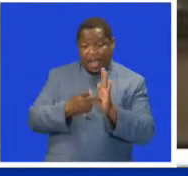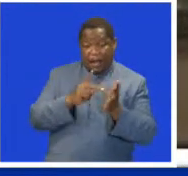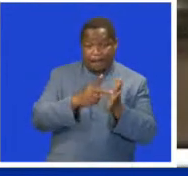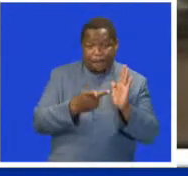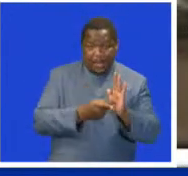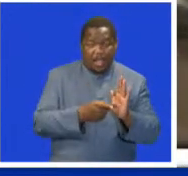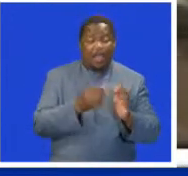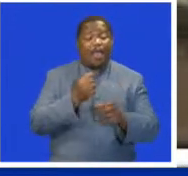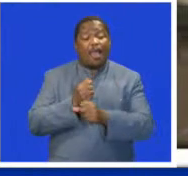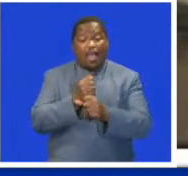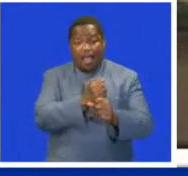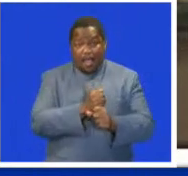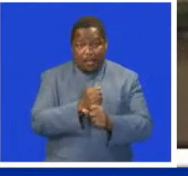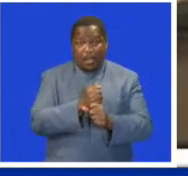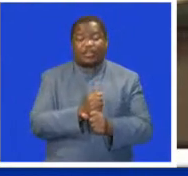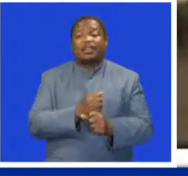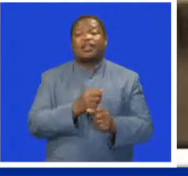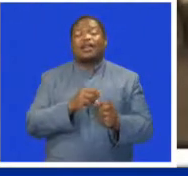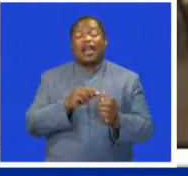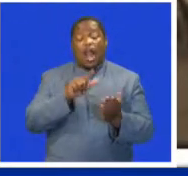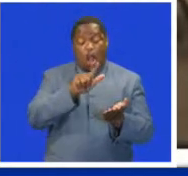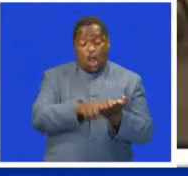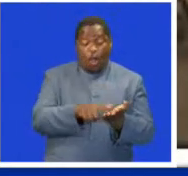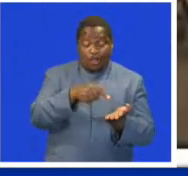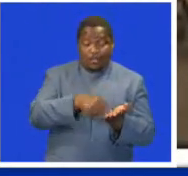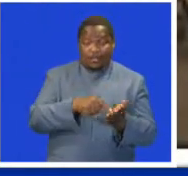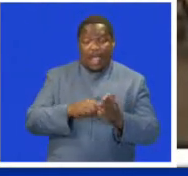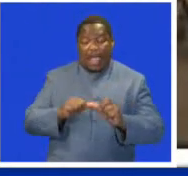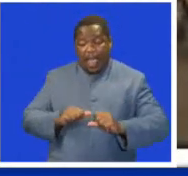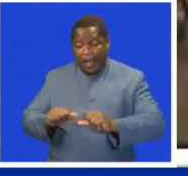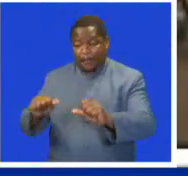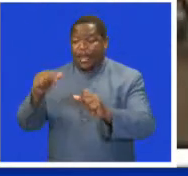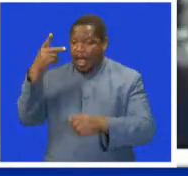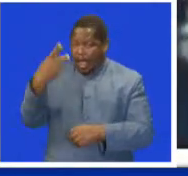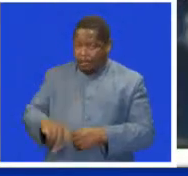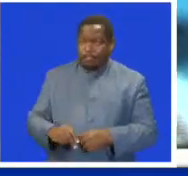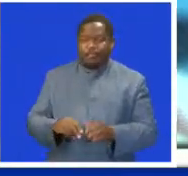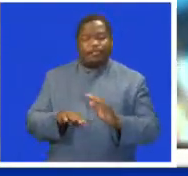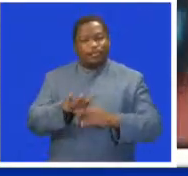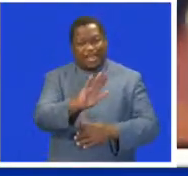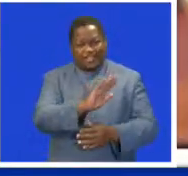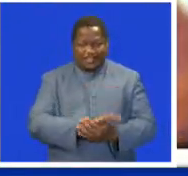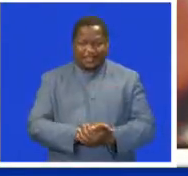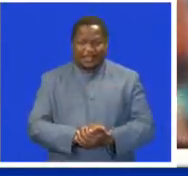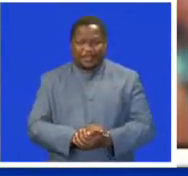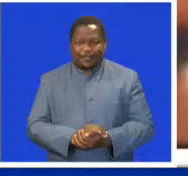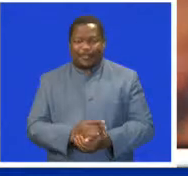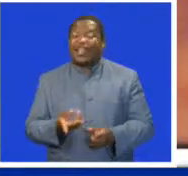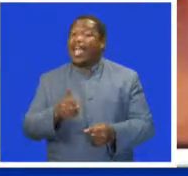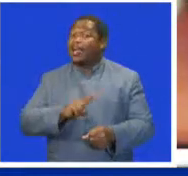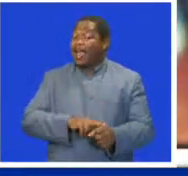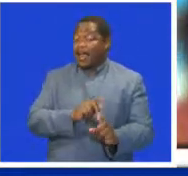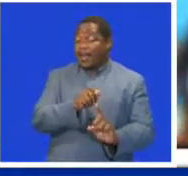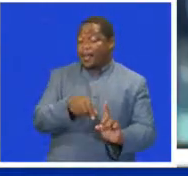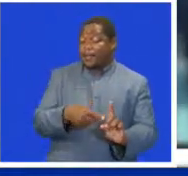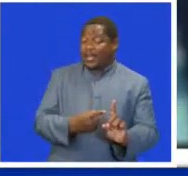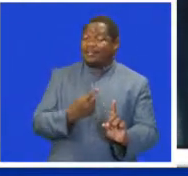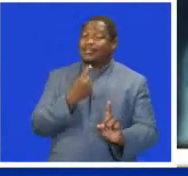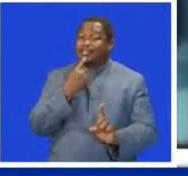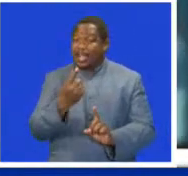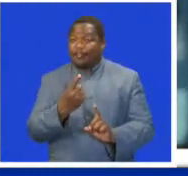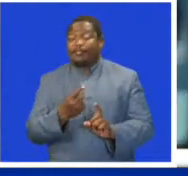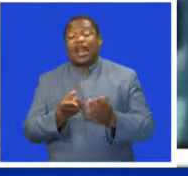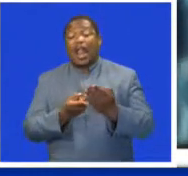kanjani ukuthi kunonophe kusebenza kwalomthetho ngalendlela lokufuduka usebenze ngayo Dlamini uphinze wachaza ukuthi bahlabeleli bakuleli